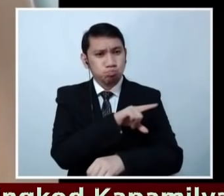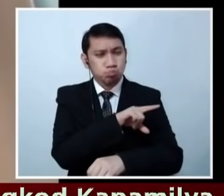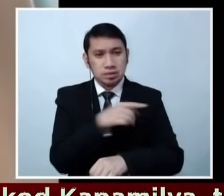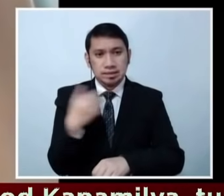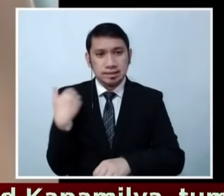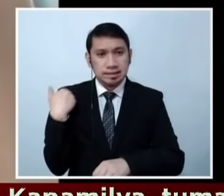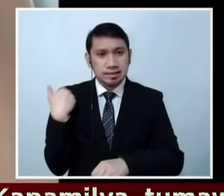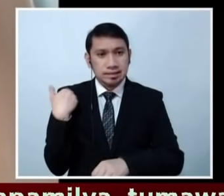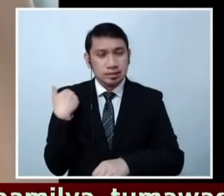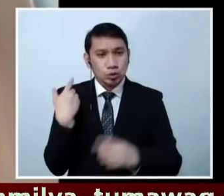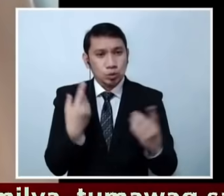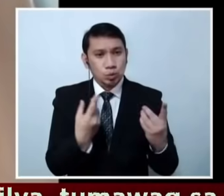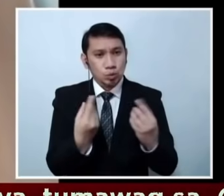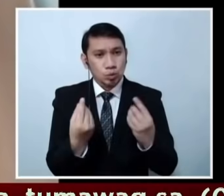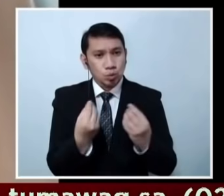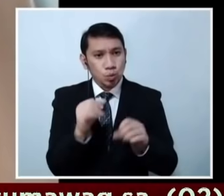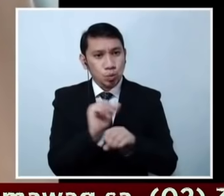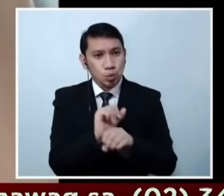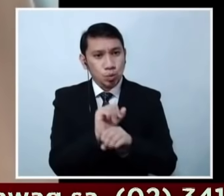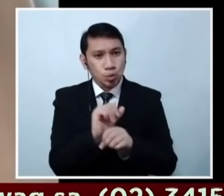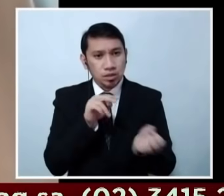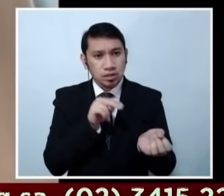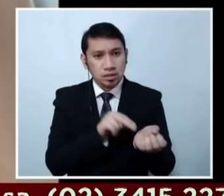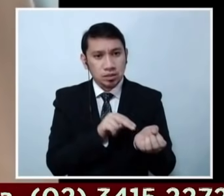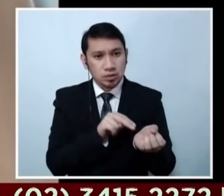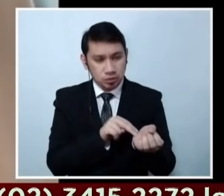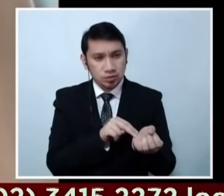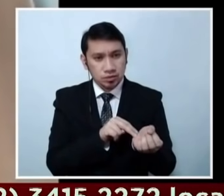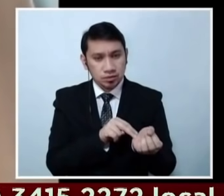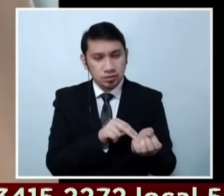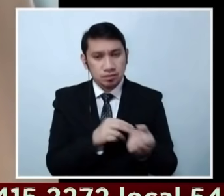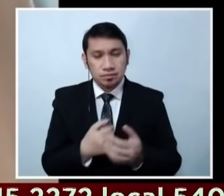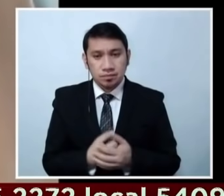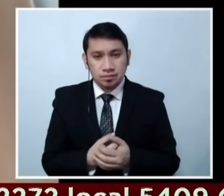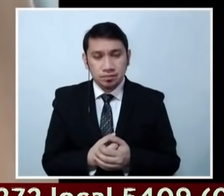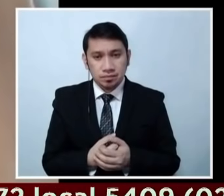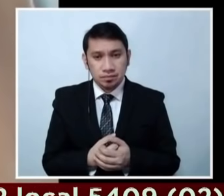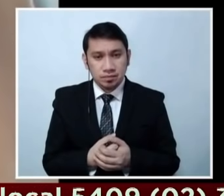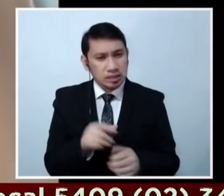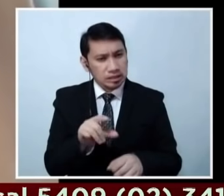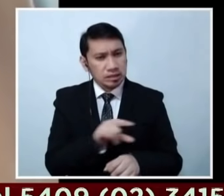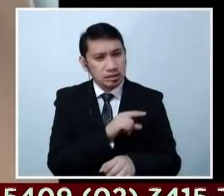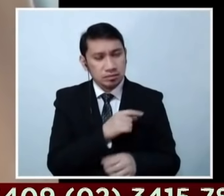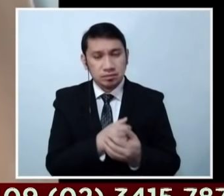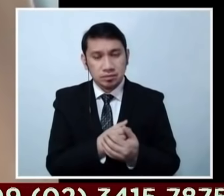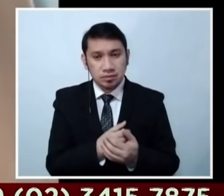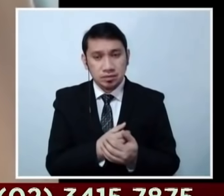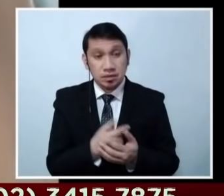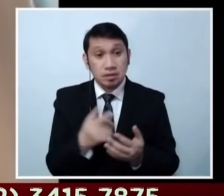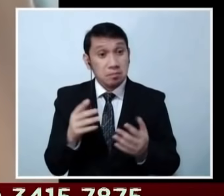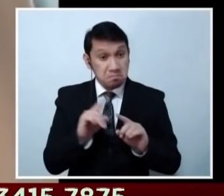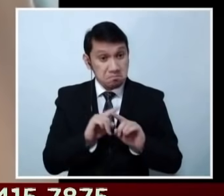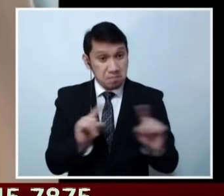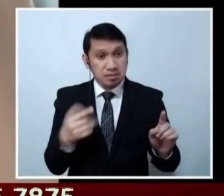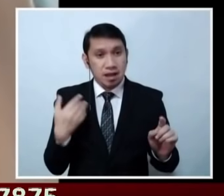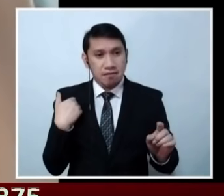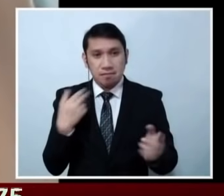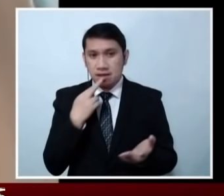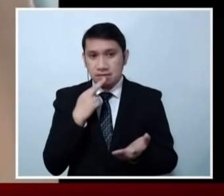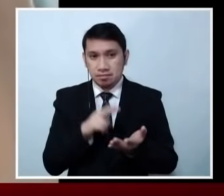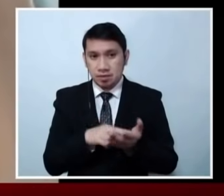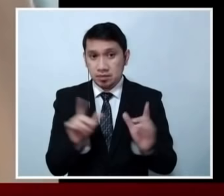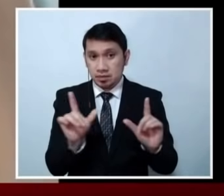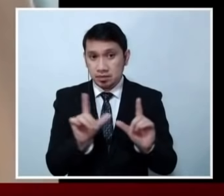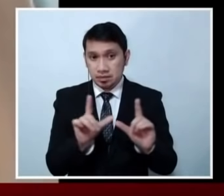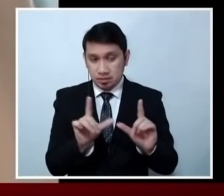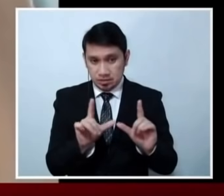ako nakakapag-practice sa hospital. Opo, bilang po isang registered na ngayon na